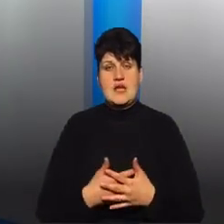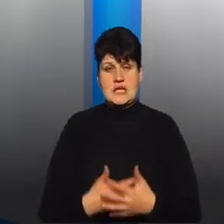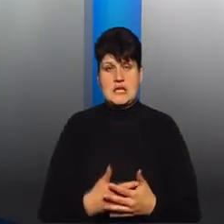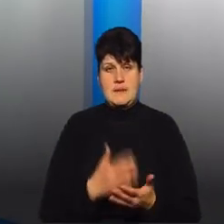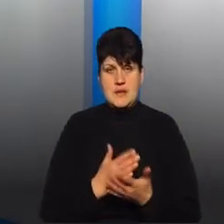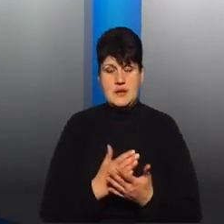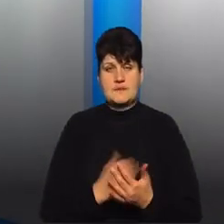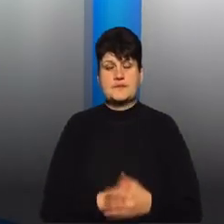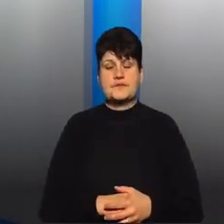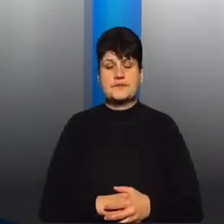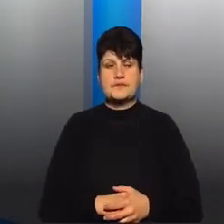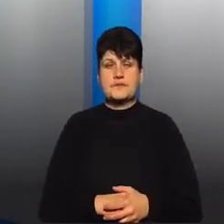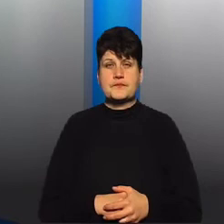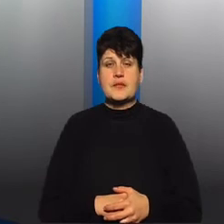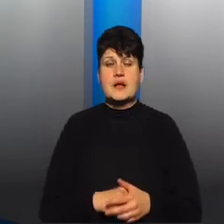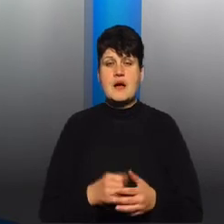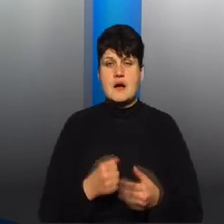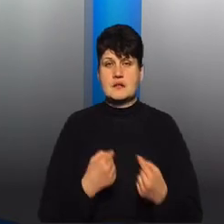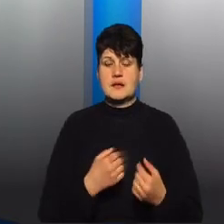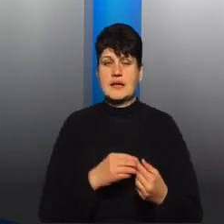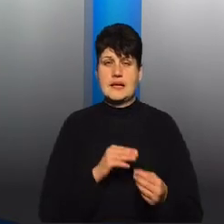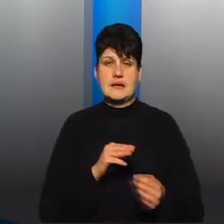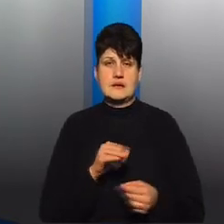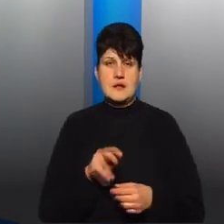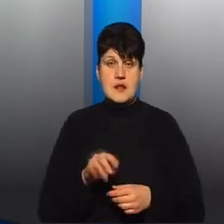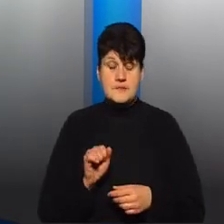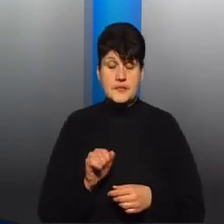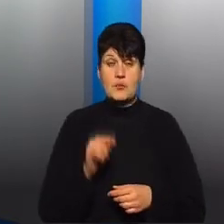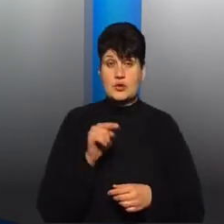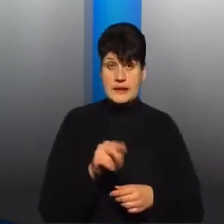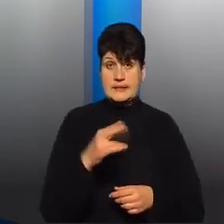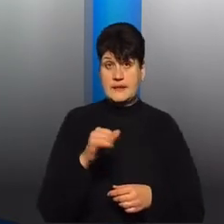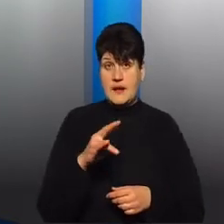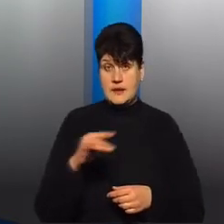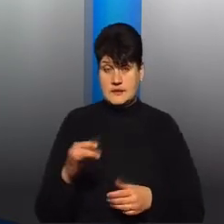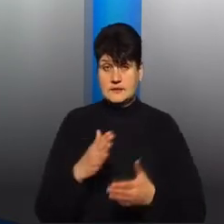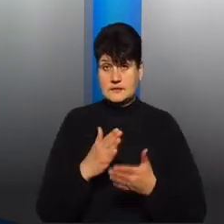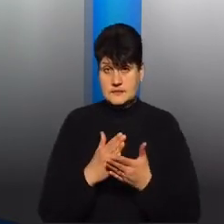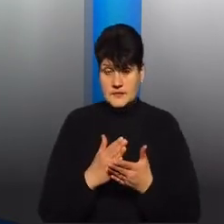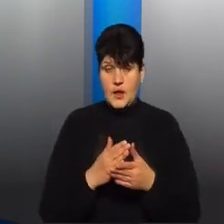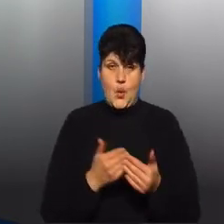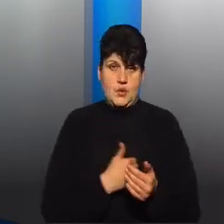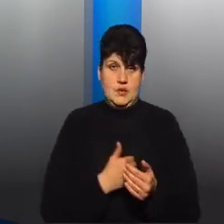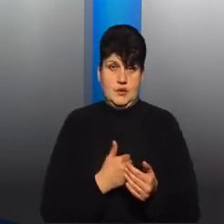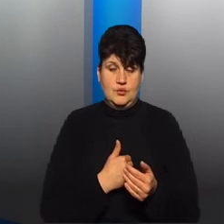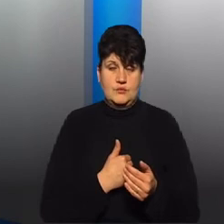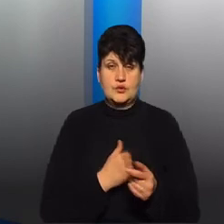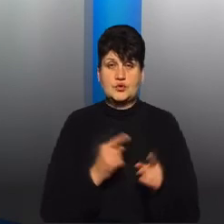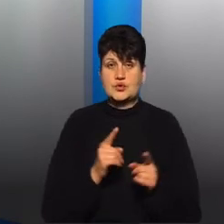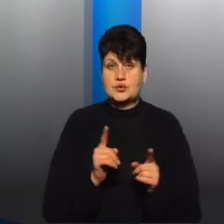По тих даних, які існують, хотілося б, звичайно, щоб все ж таки